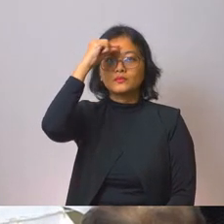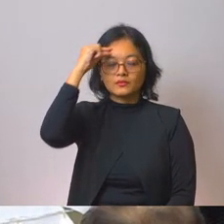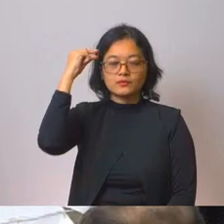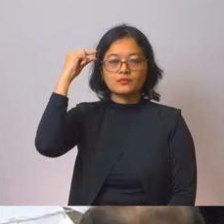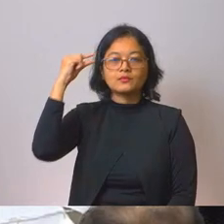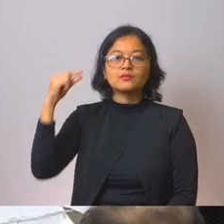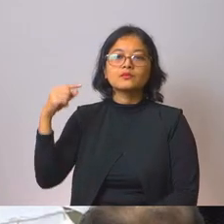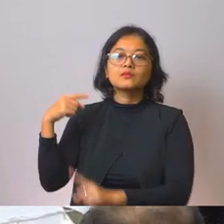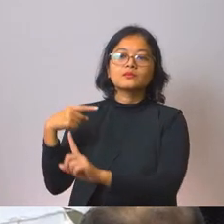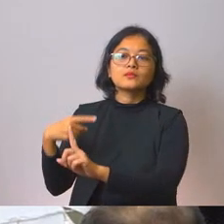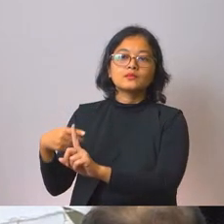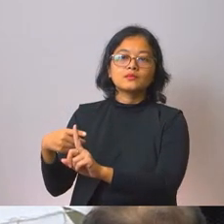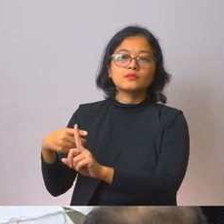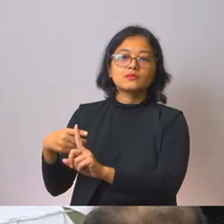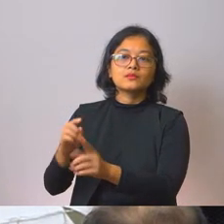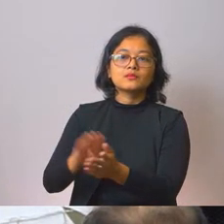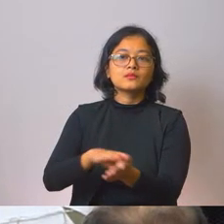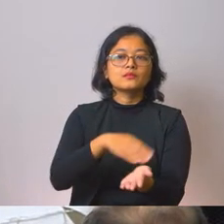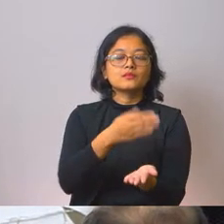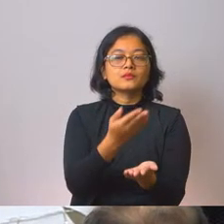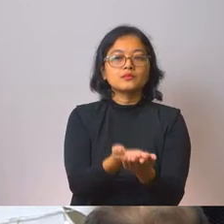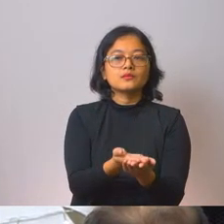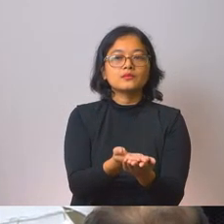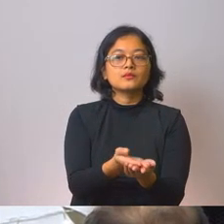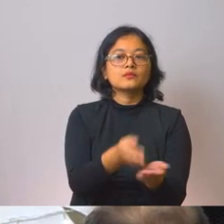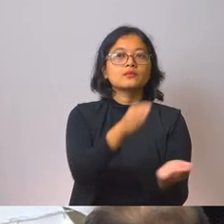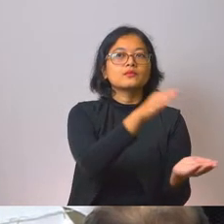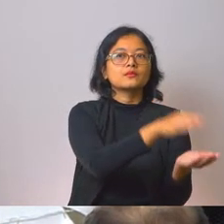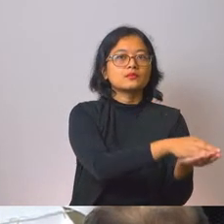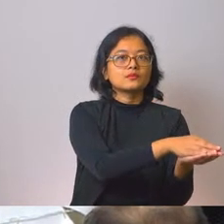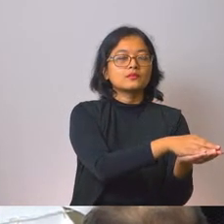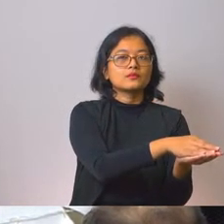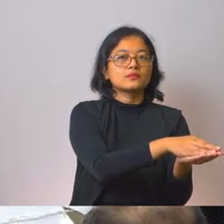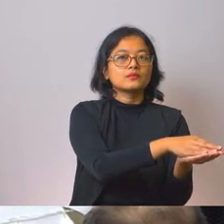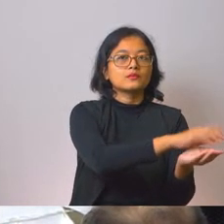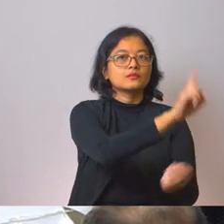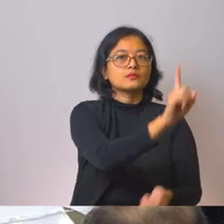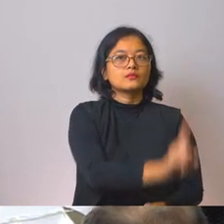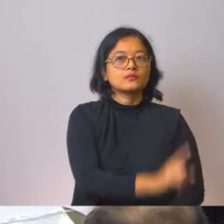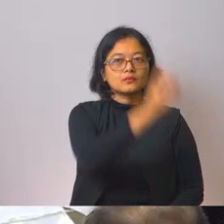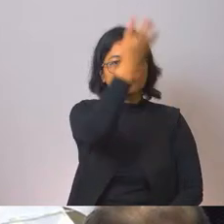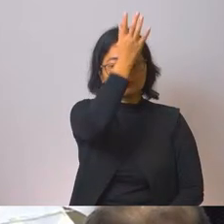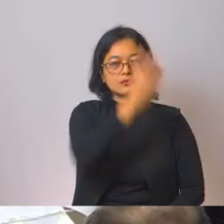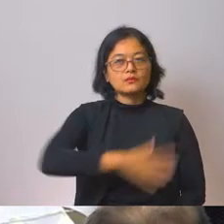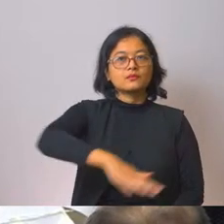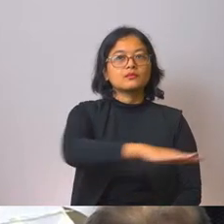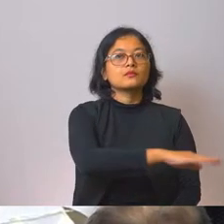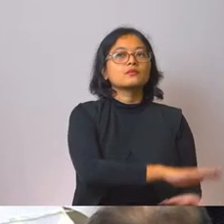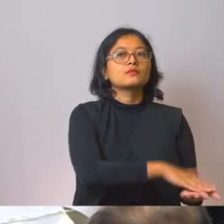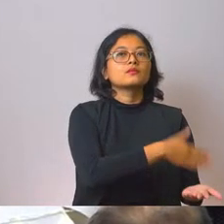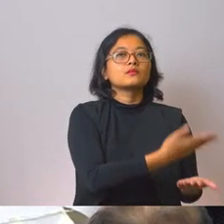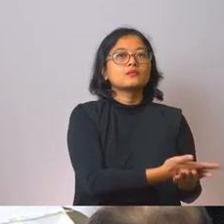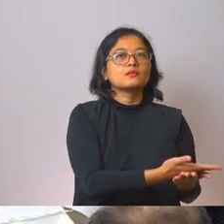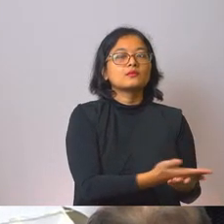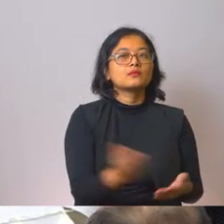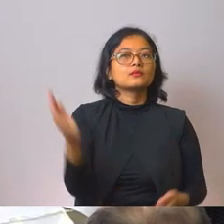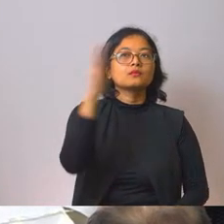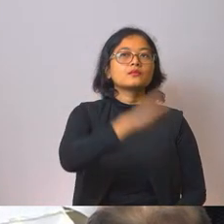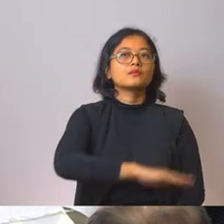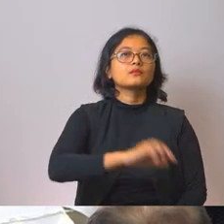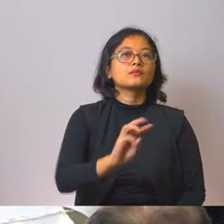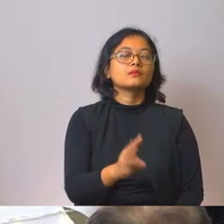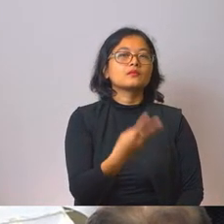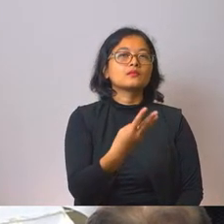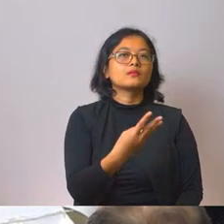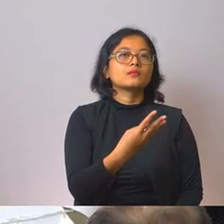Pontius Pilatus, disalibkan, mati dan dikuburkan, turun ke dalam kerajaan maut, pada hari